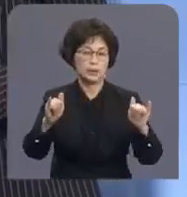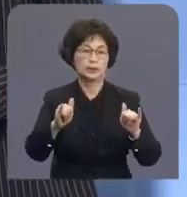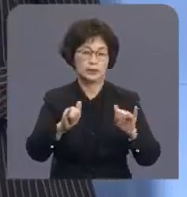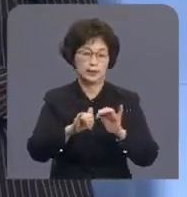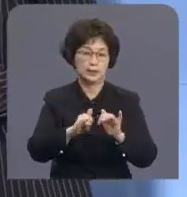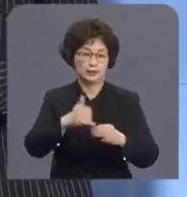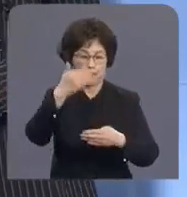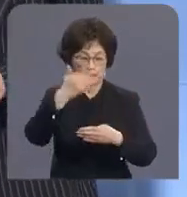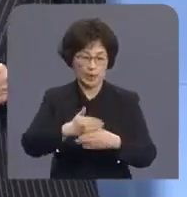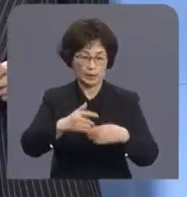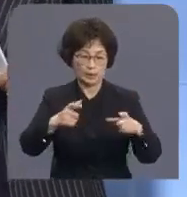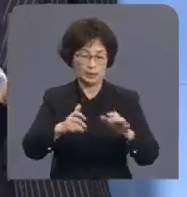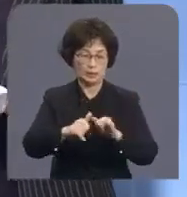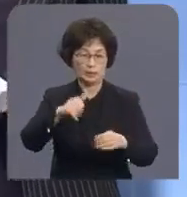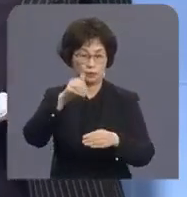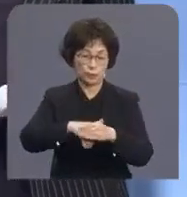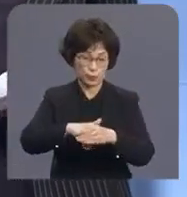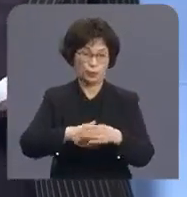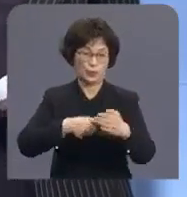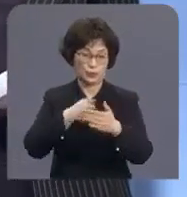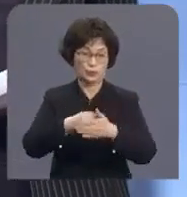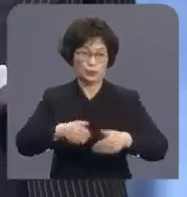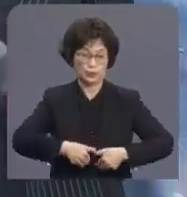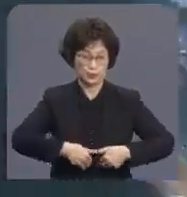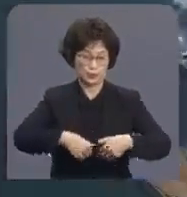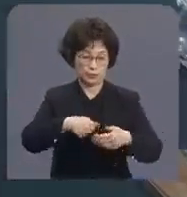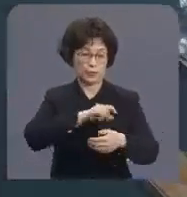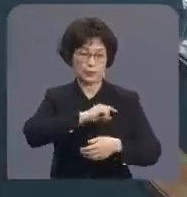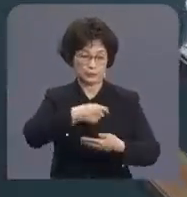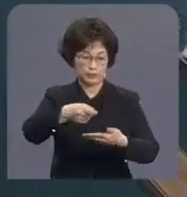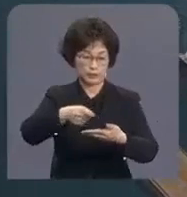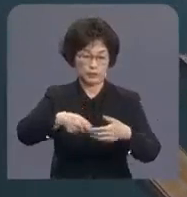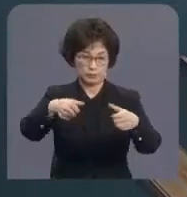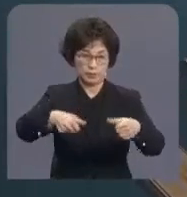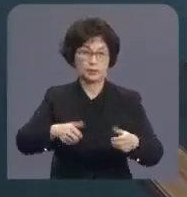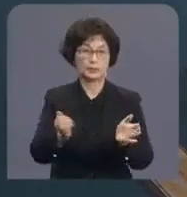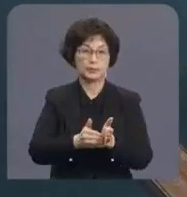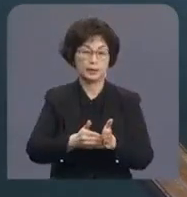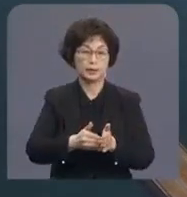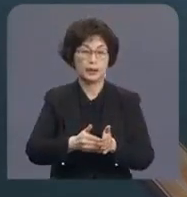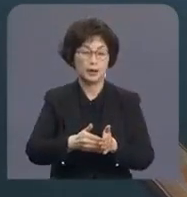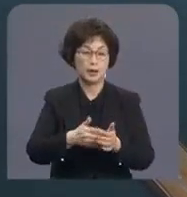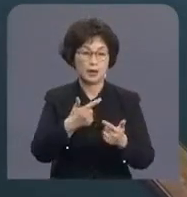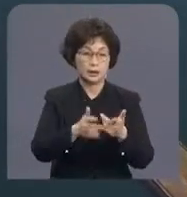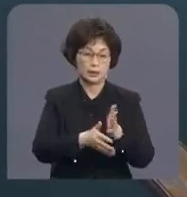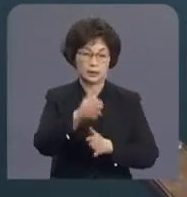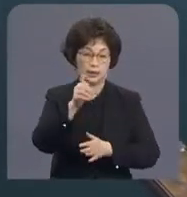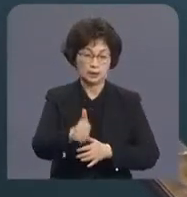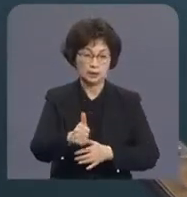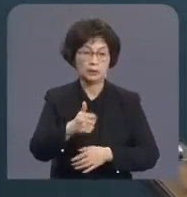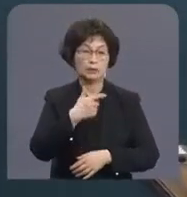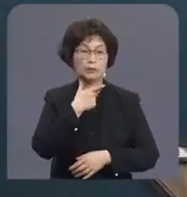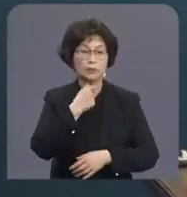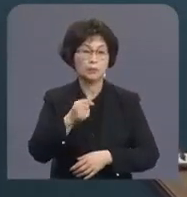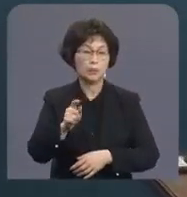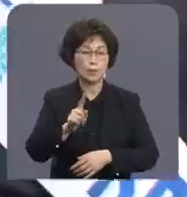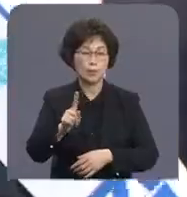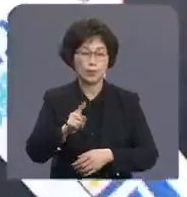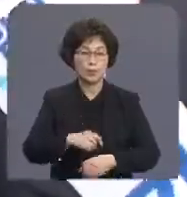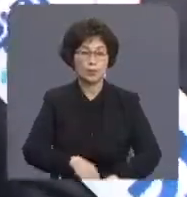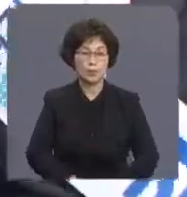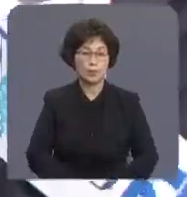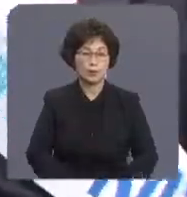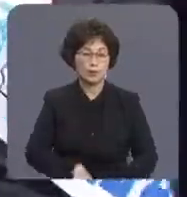주민투표로 결정해야 한다 며 서명했습니다 시민들의 요구에 시장 후보자들은 어떤 입장 일까요